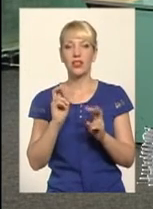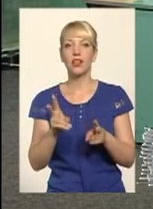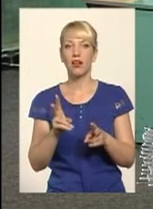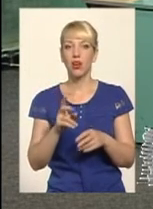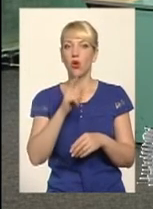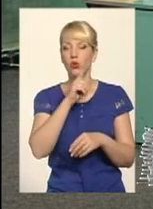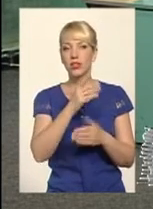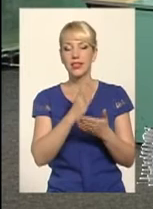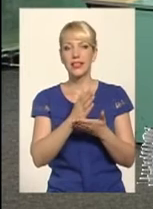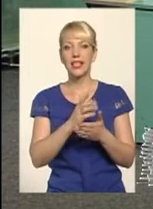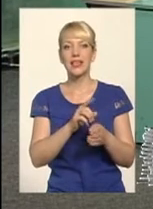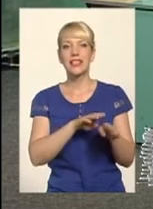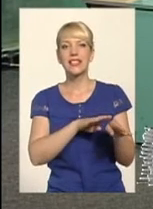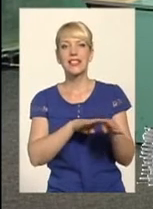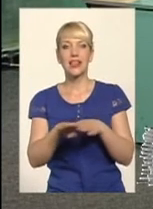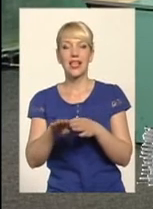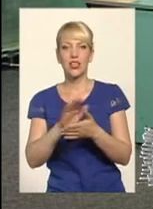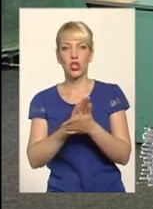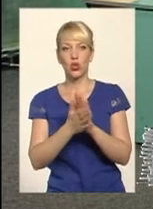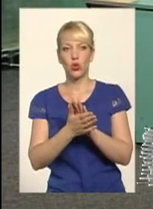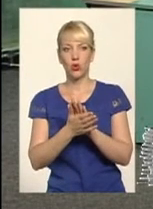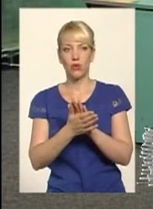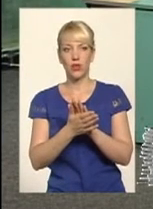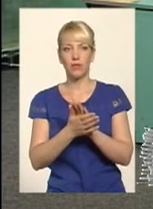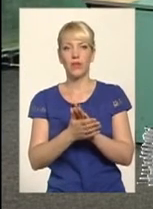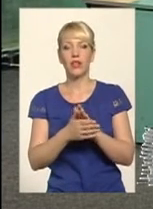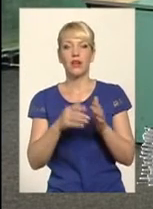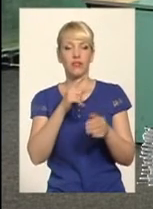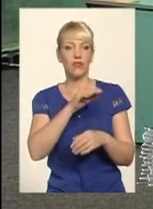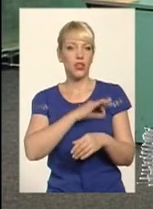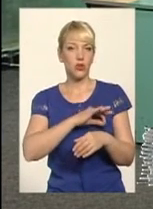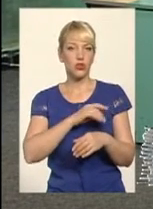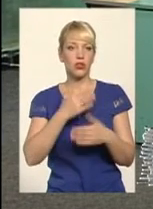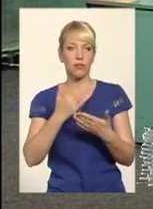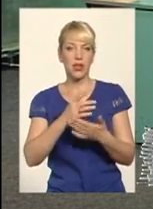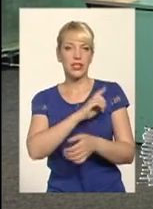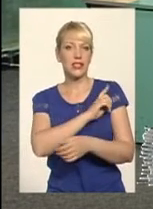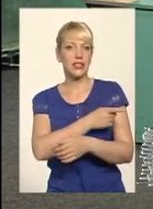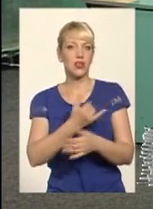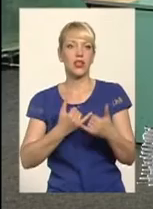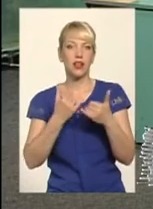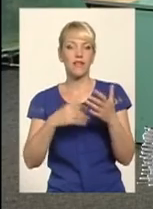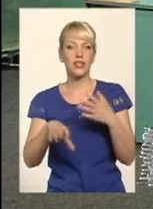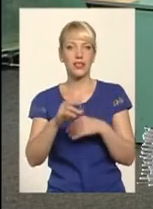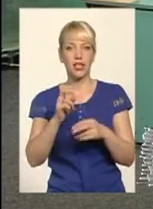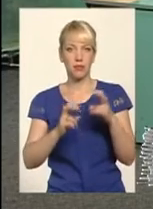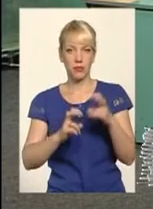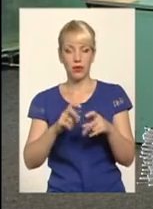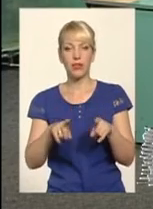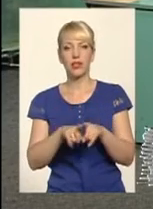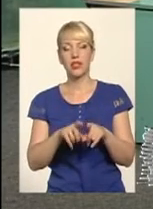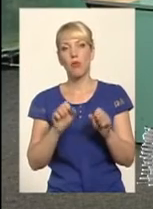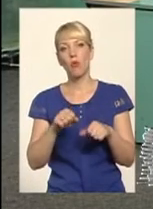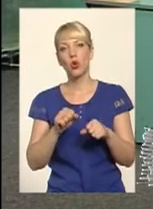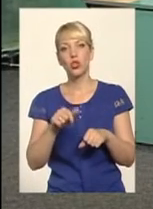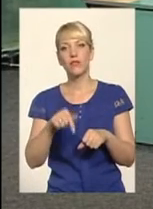більше не використовує будь-який інший. Стандартний договір затверджений торгово-промисловою палатою і все. І він має силу для всіх підприємств. Те ж саме тут, напевне, можливо,